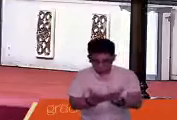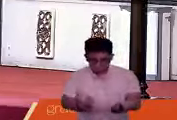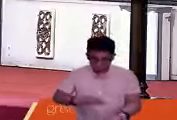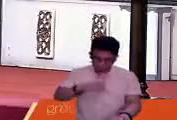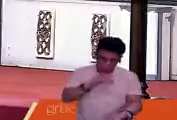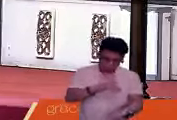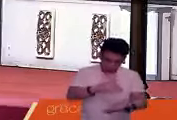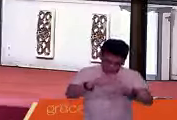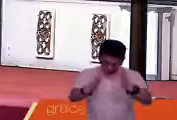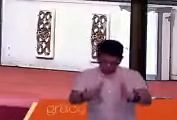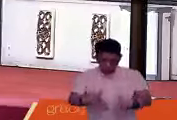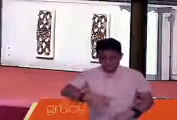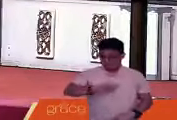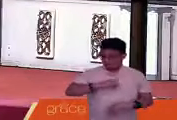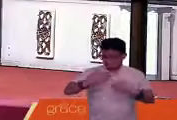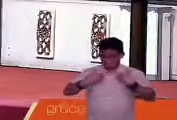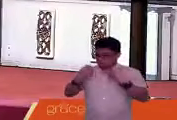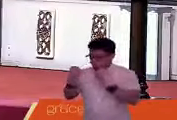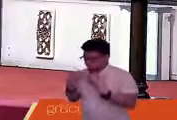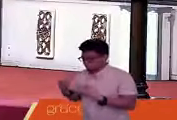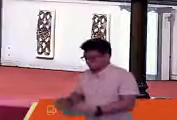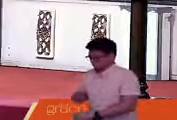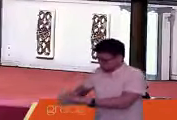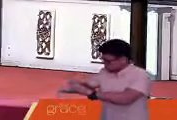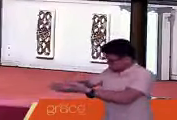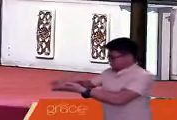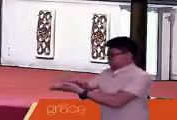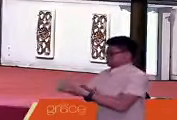ay pastor, dito ko, daghang ko gisulwining pastor.